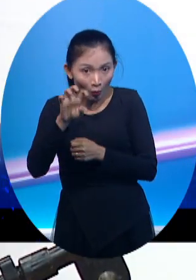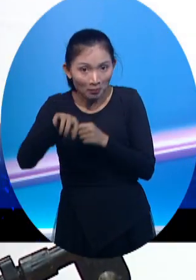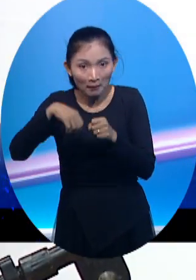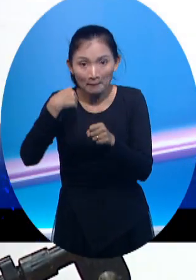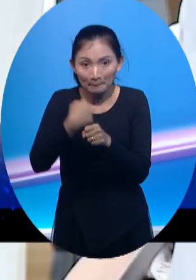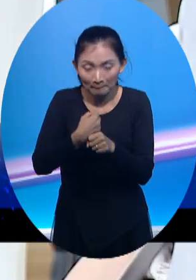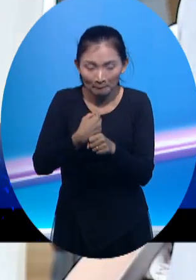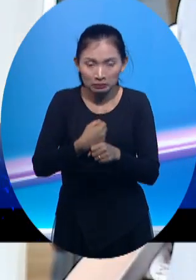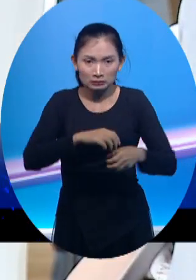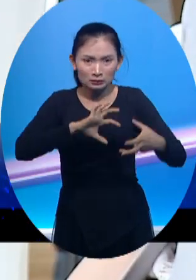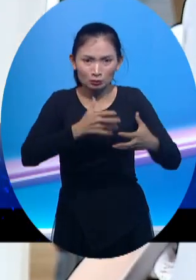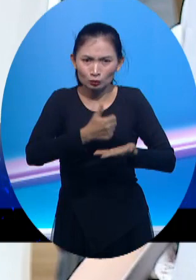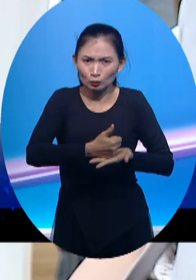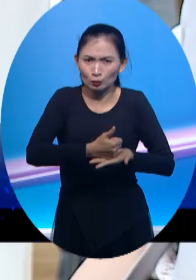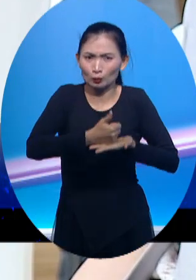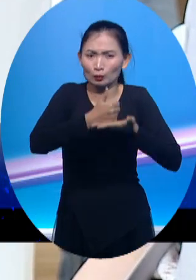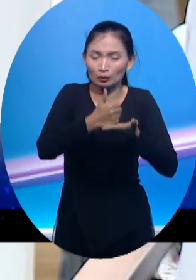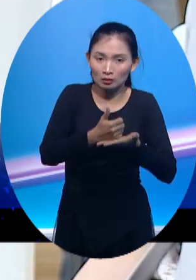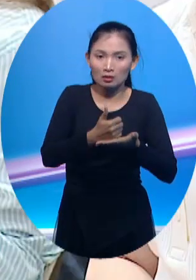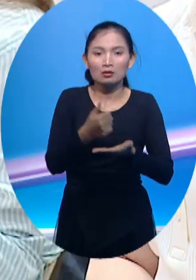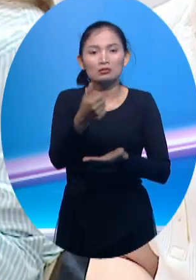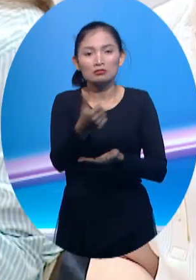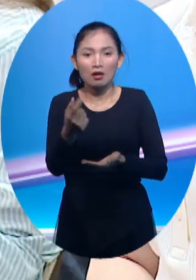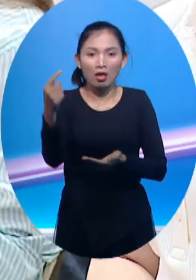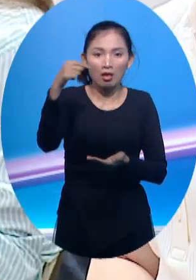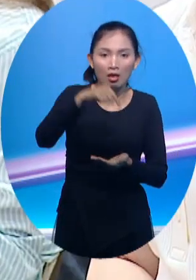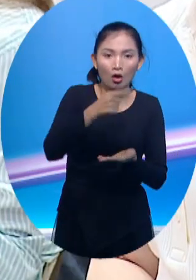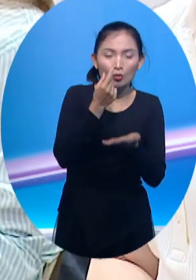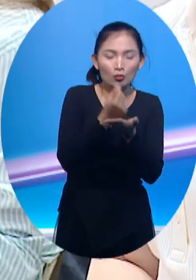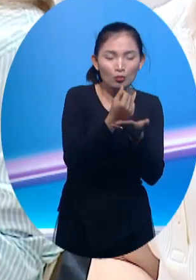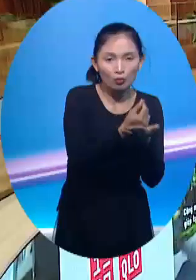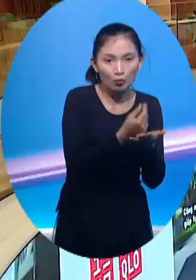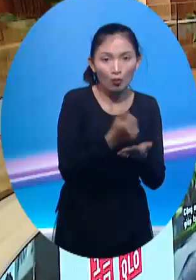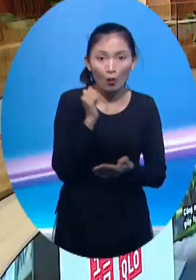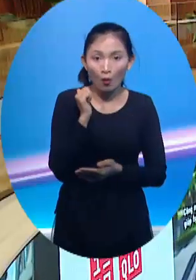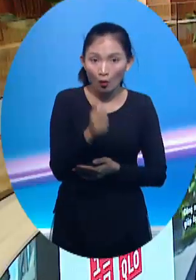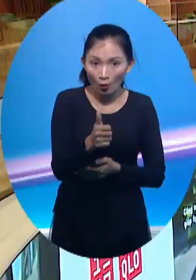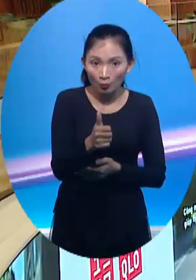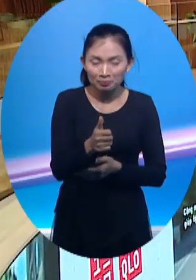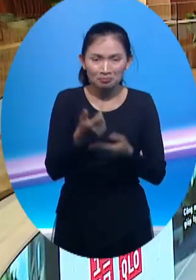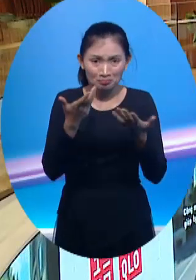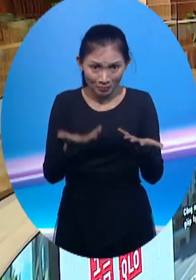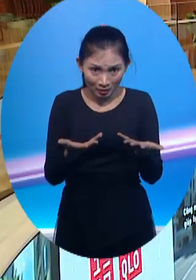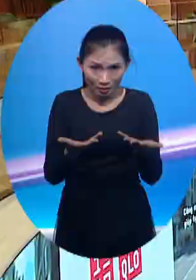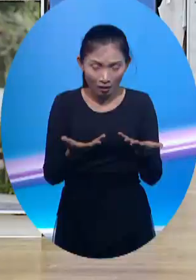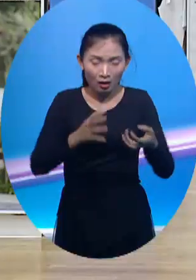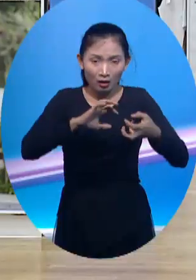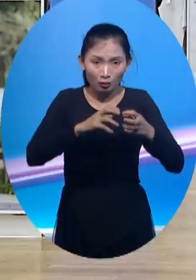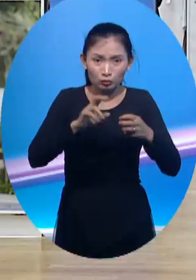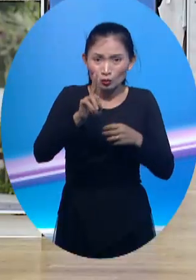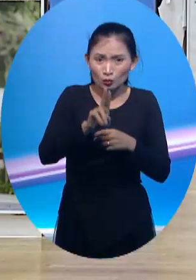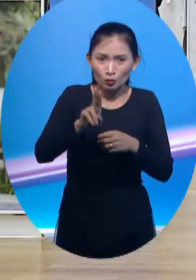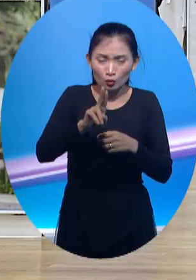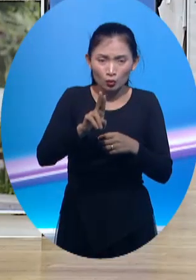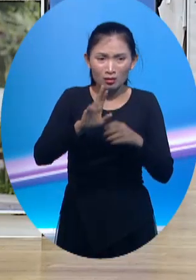phẩm chất lượng cùng trải nghiệm mua sắm tiện ích nhất cho người tiêu dùng. Uniqlo hiện có mặt trên khắp thế giới với hệ thống 2.400 cửa hàng bán